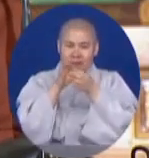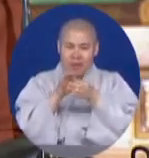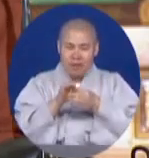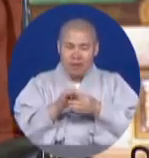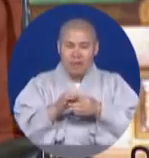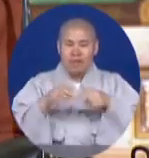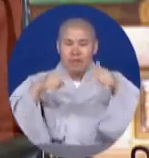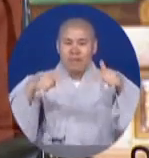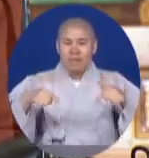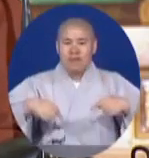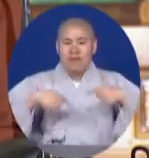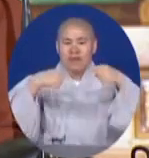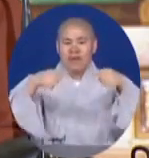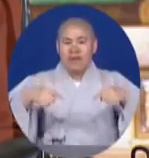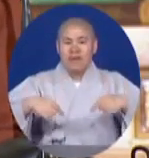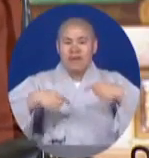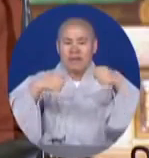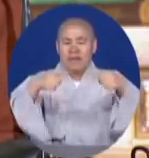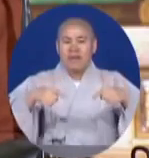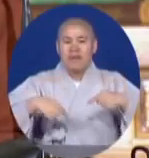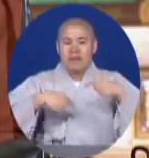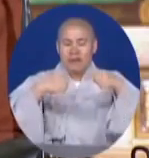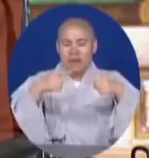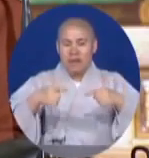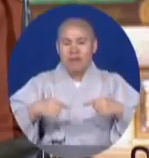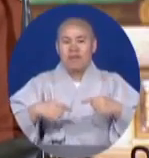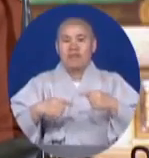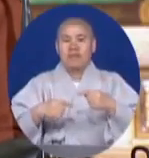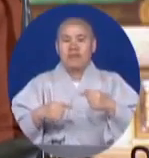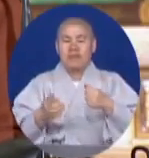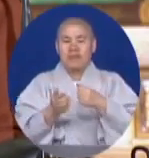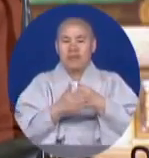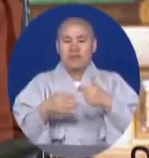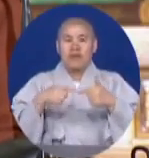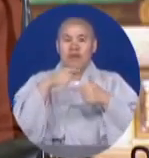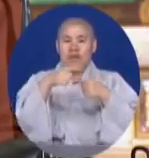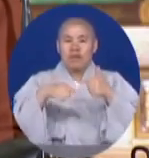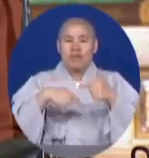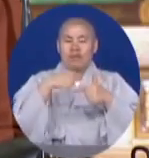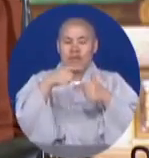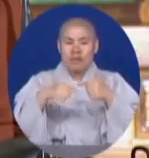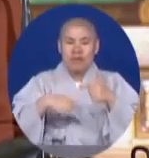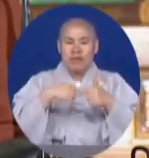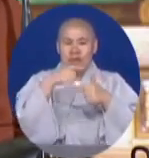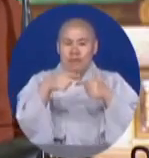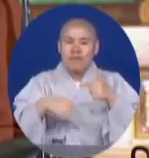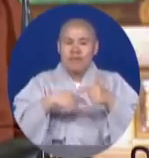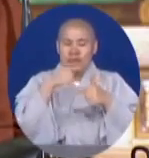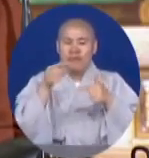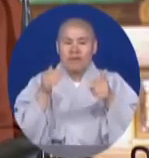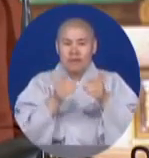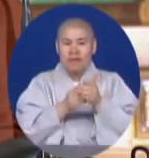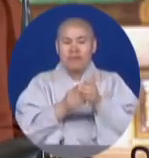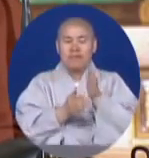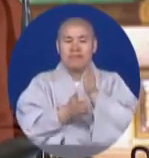바퀴가 계속 돌아가지요. 윤회라고 그럽니다. 윤회. 돌아가도 들어가도 끝이 없습니다.